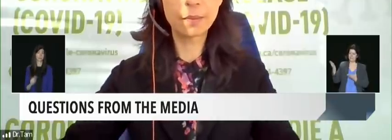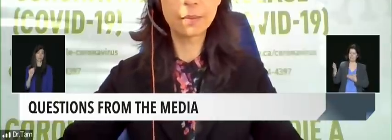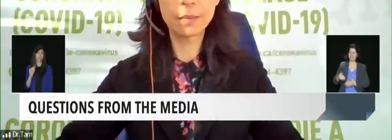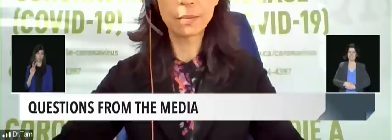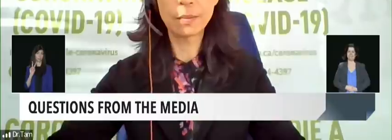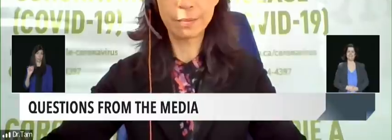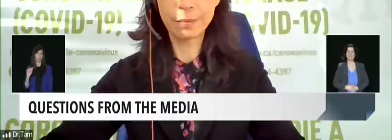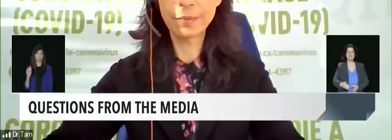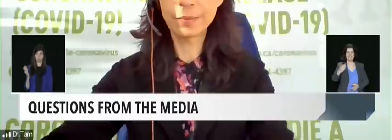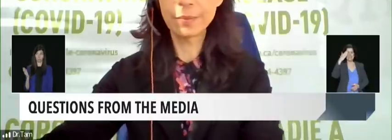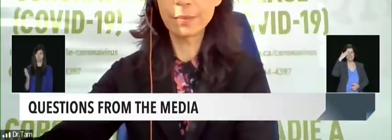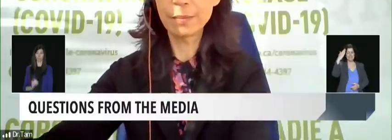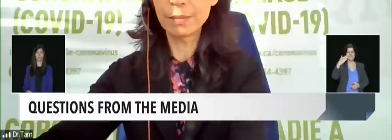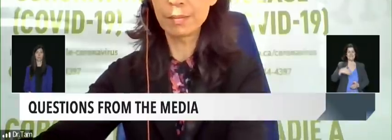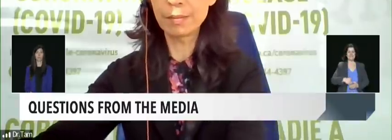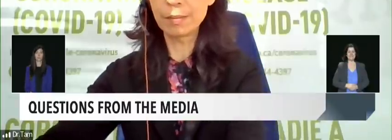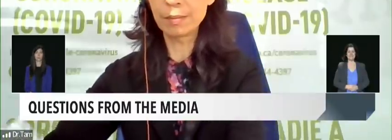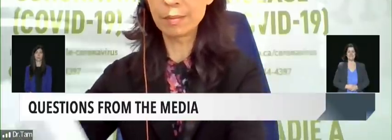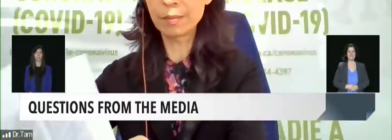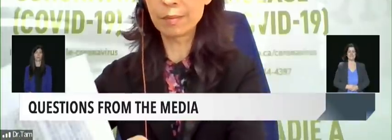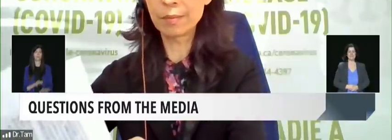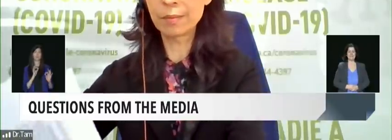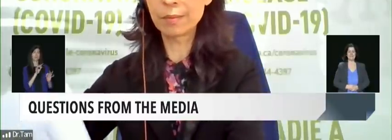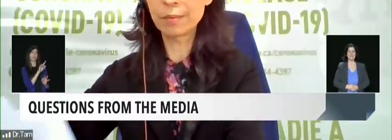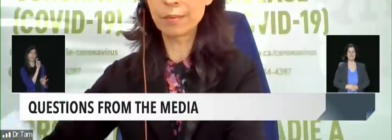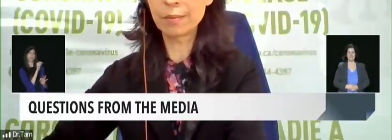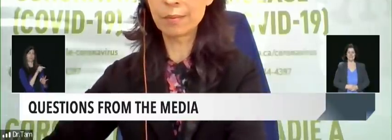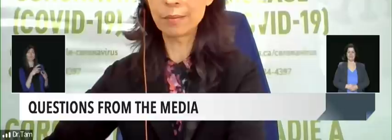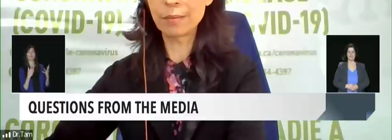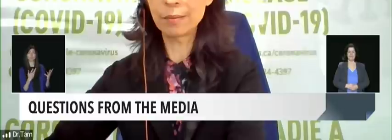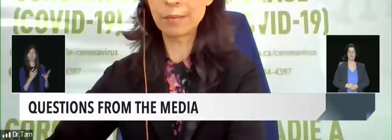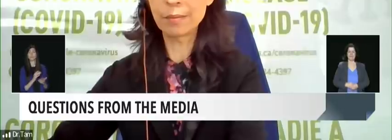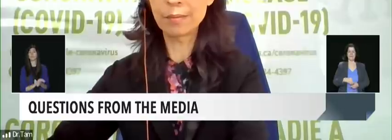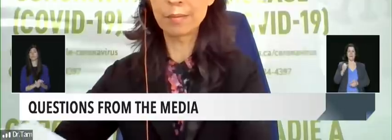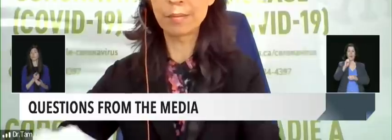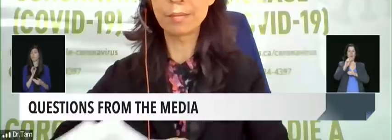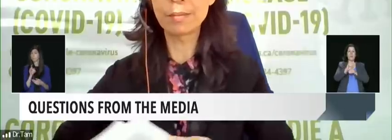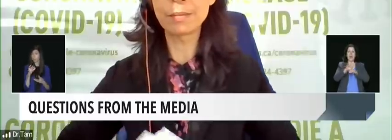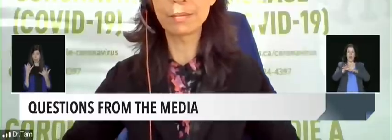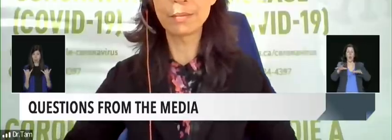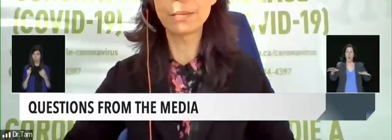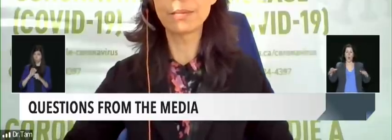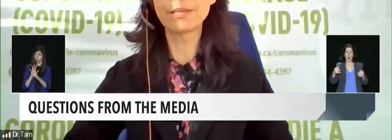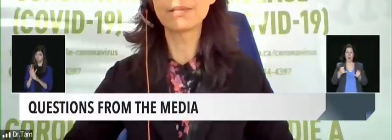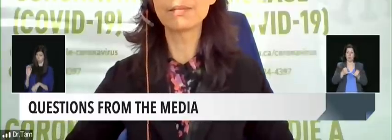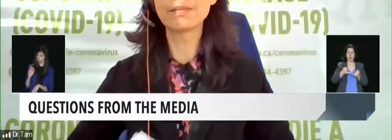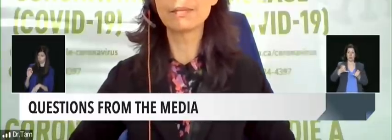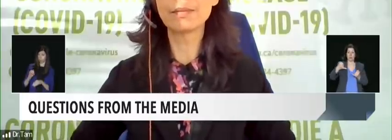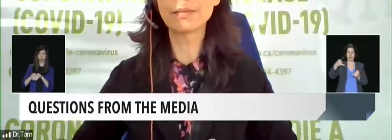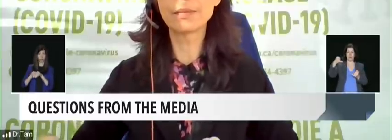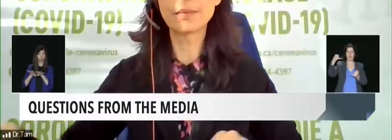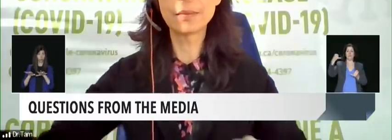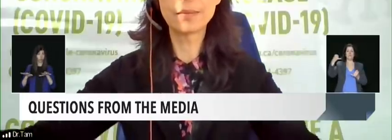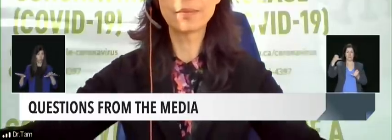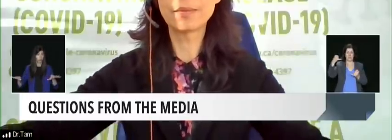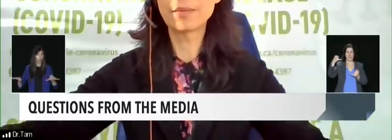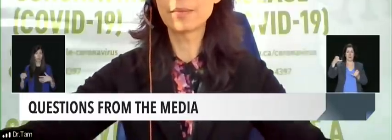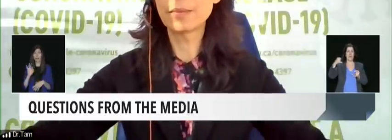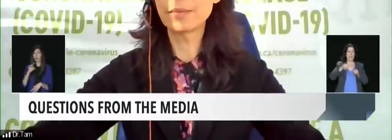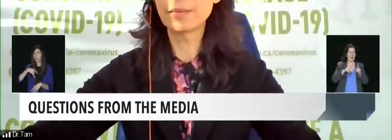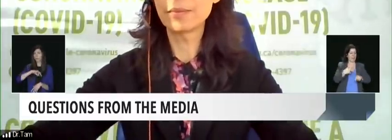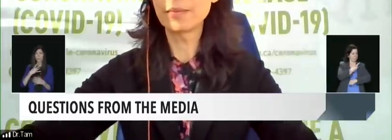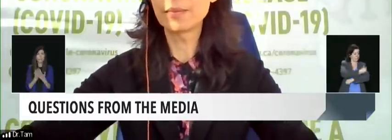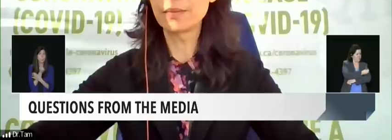bonjour. Je me demandais si avec la progression d'Omicron combinée à la vaccination, est-ce que ça pourrait permettre au Canada d'atteindre l